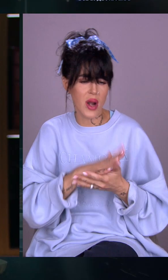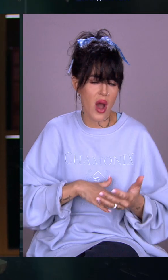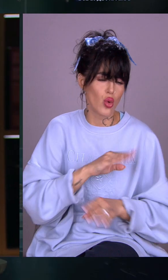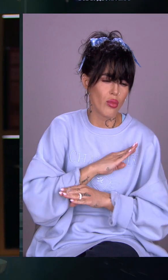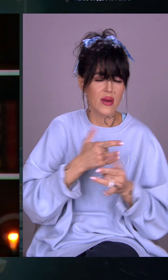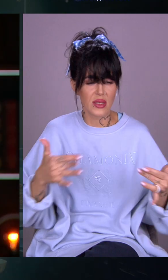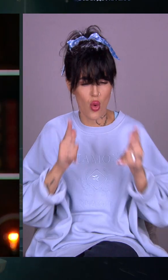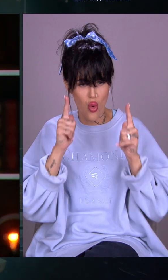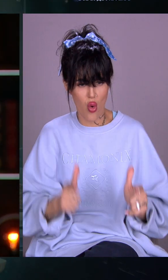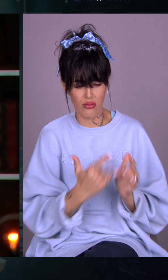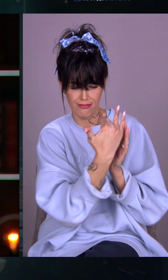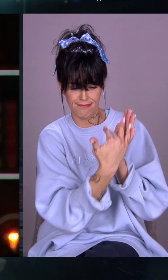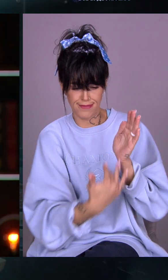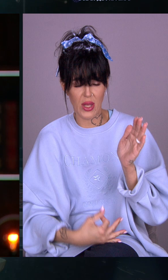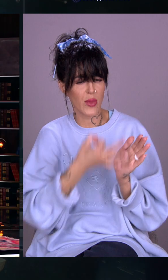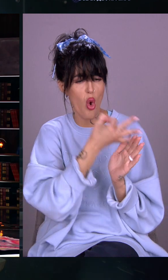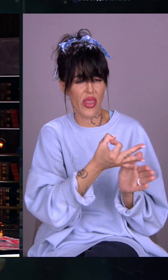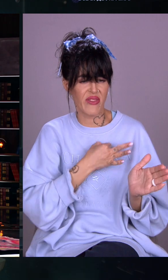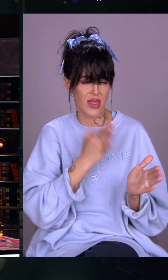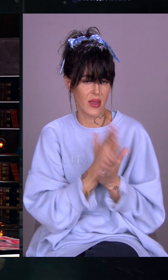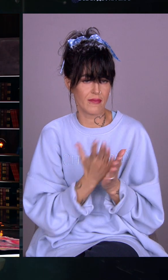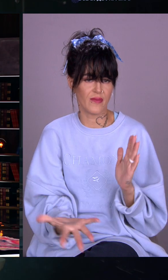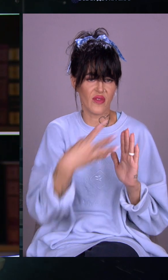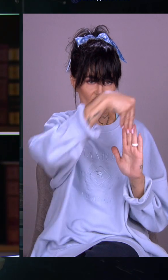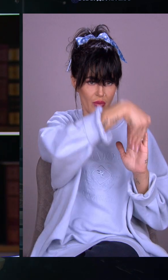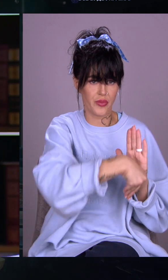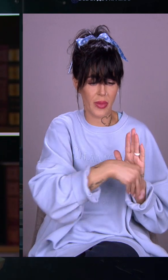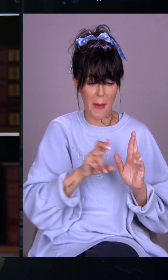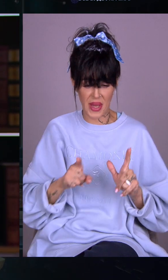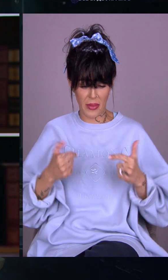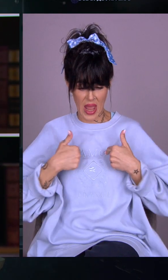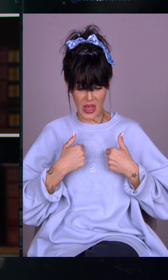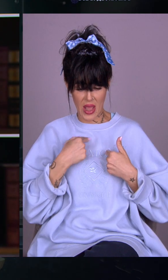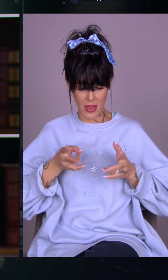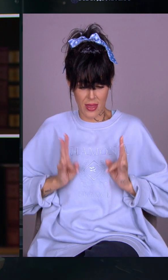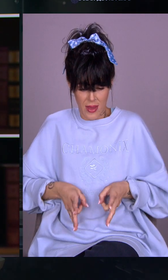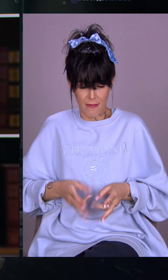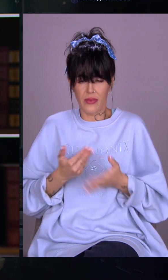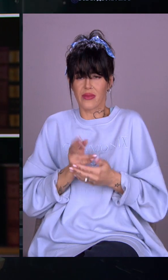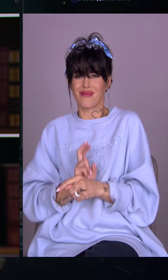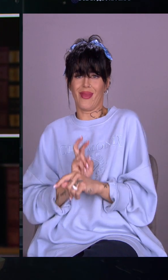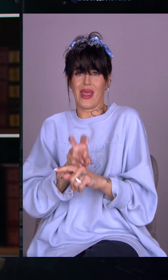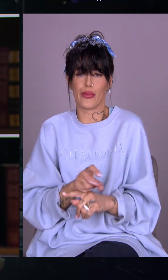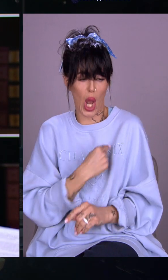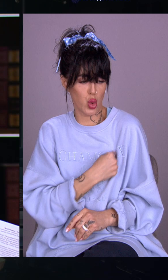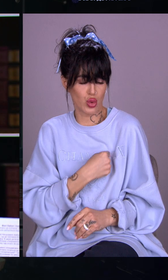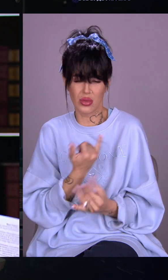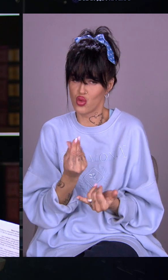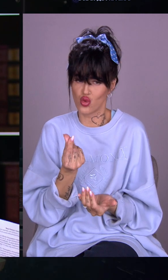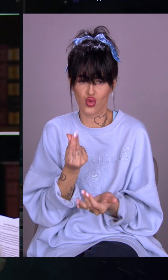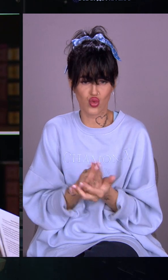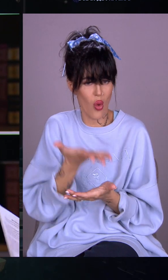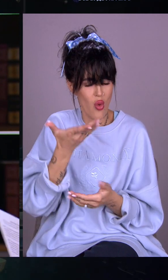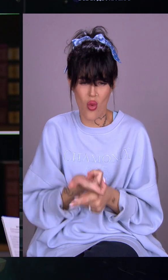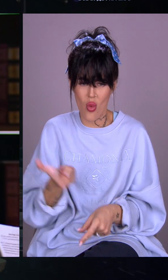відповідь на всі ці питання. Вони зібрані в одному місці. І якби як я поранений, пішов би до якихось юристів, а юристи дорого коштують, так. Я знаю